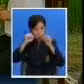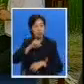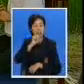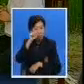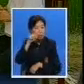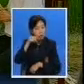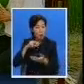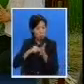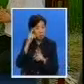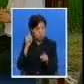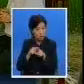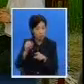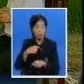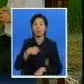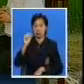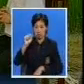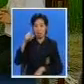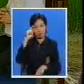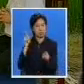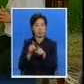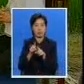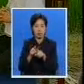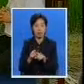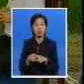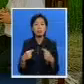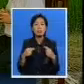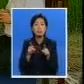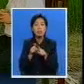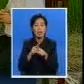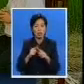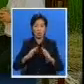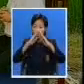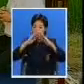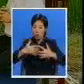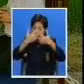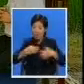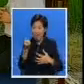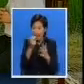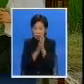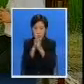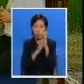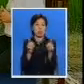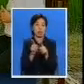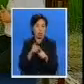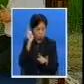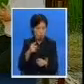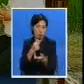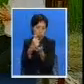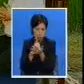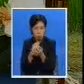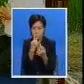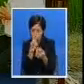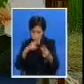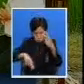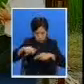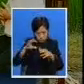ด้วยอย่างยิ่งเลยนะครับแล้วก็มันมีหลายเรื่องแม้กระทั่งกับทางโรงสีเองนะครับซึ่งก็จะต้องเข้าไปช่วยดูแลเรื่องของสภาพคล่องนะครับในการที่จะส